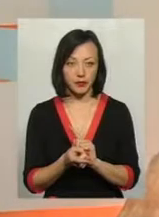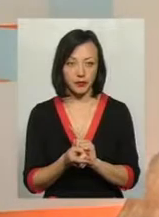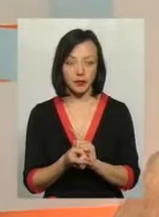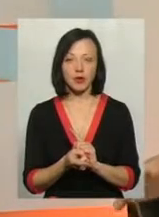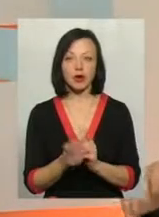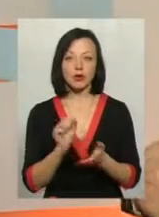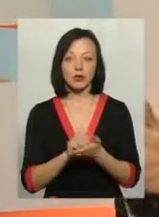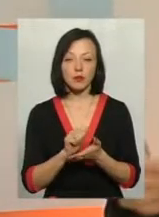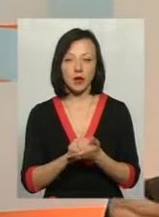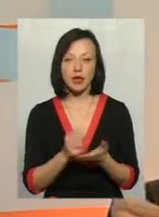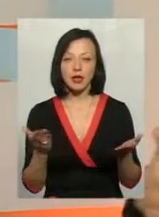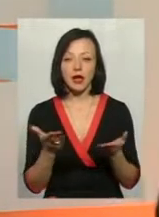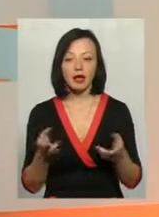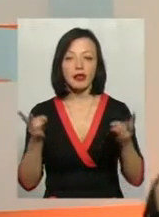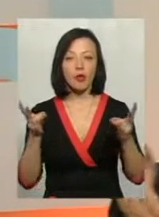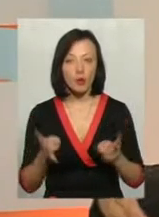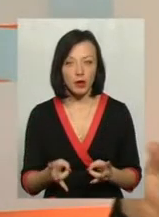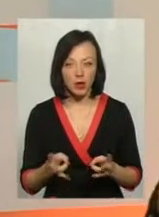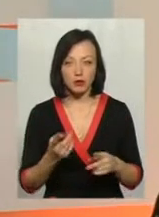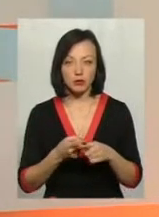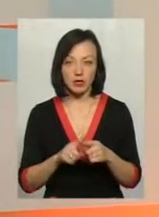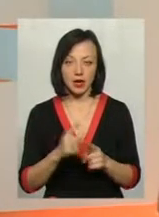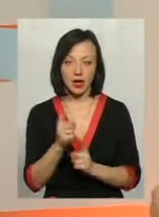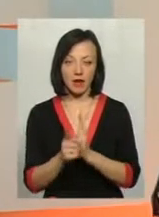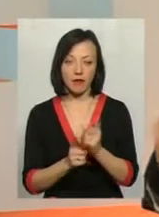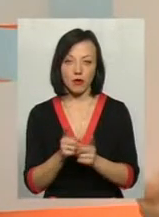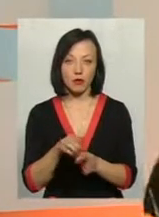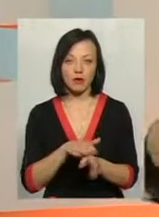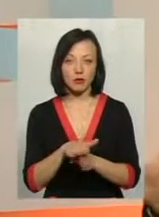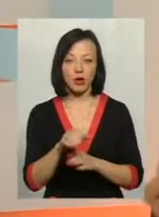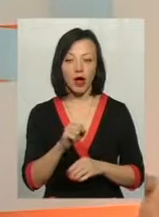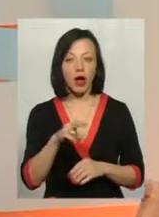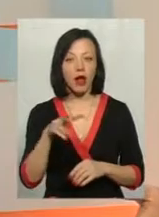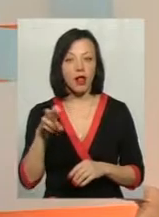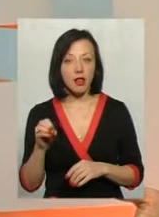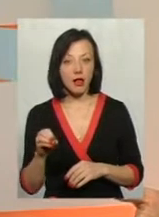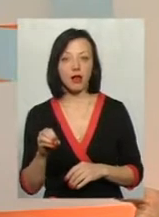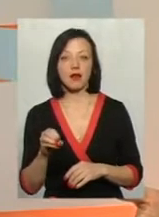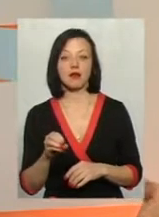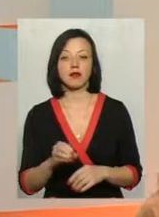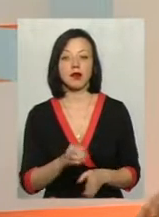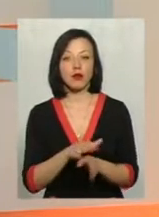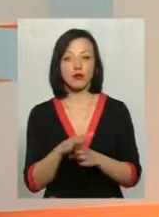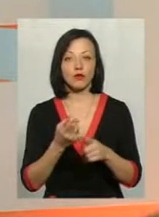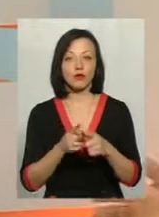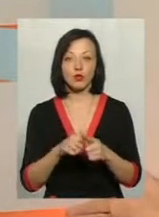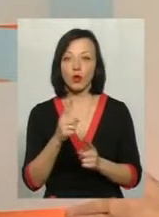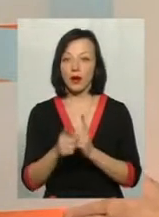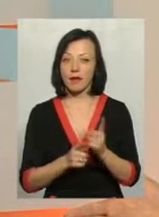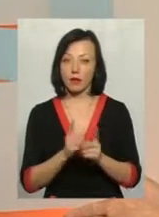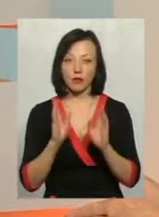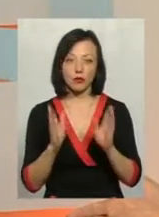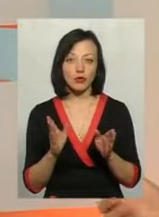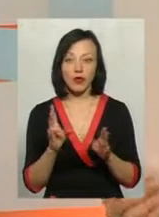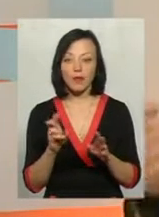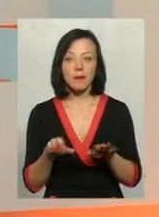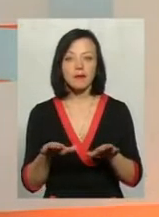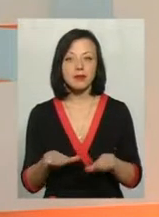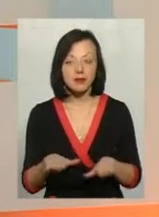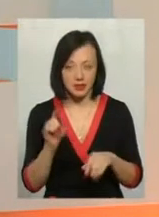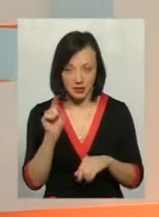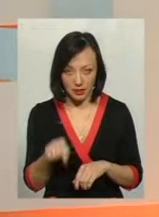нормативно-правові акти, які необхідні для того, аби ця реформа відбулась. Але безпосередньо реалізовувати ту реформу будуть на місцях. І